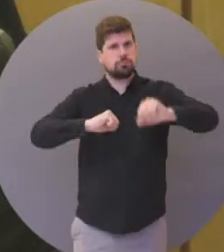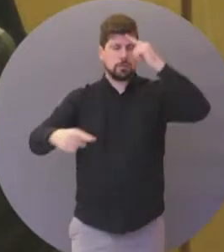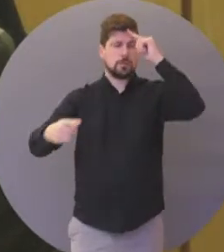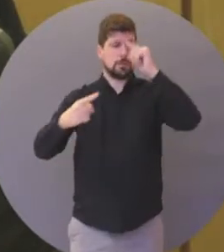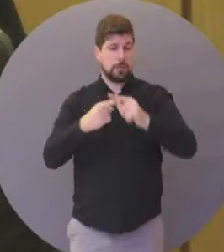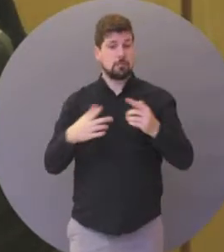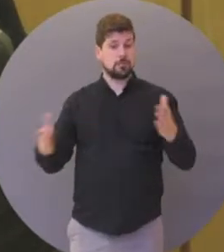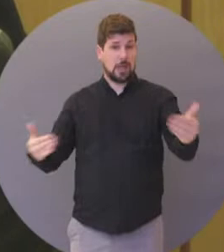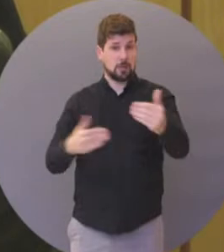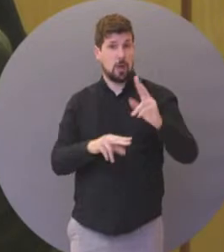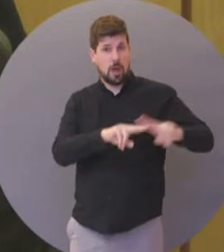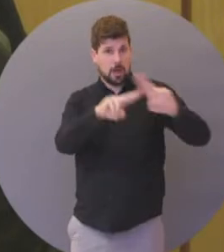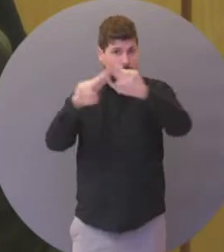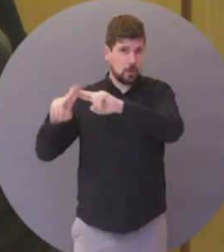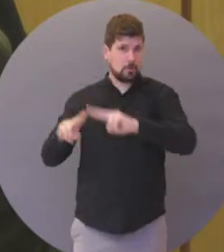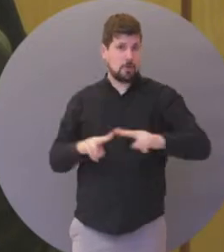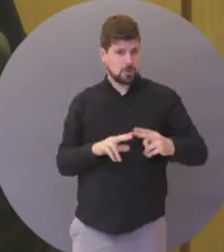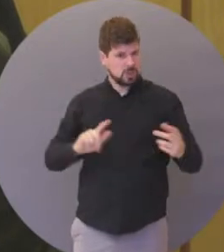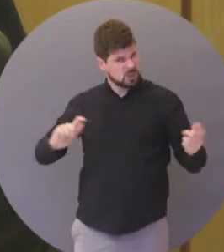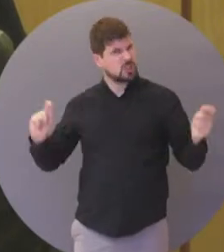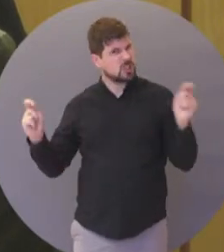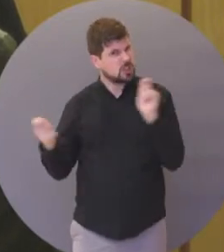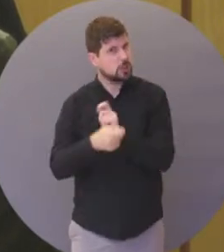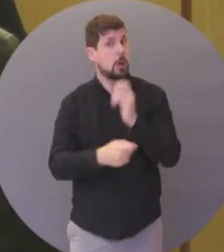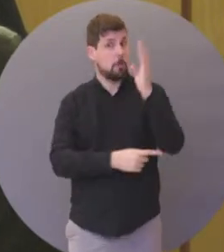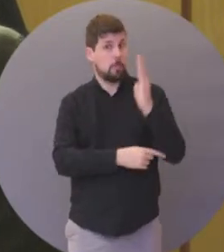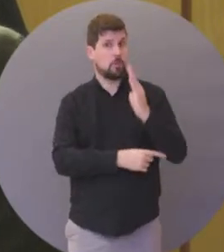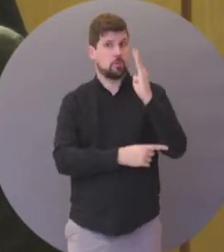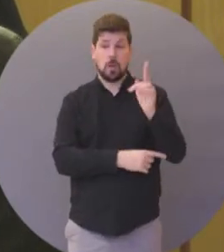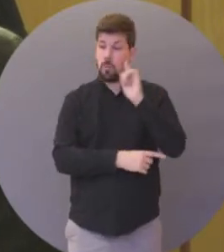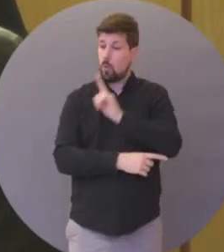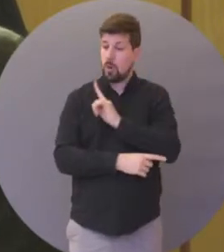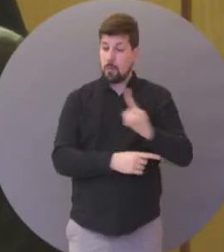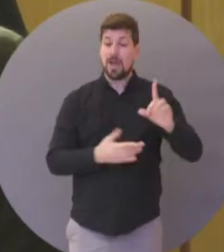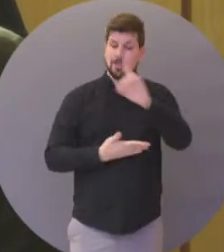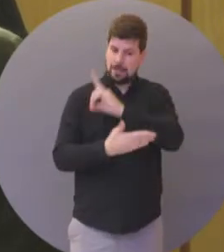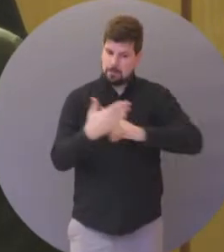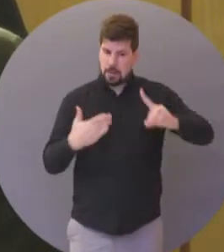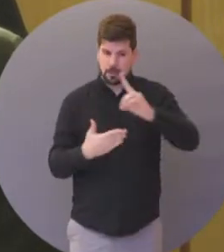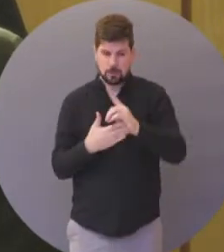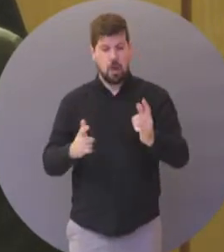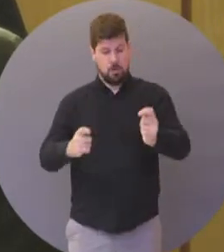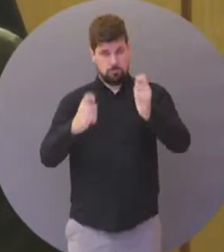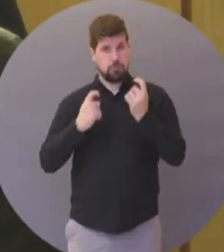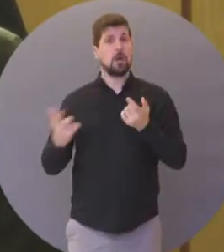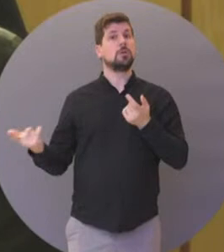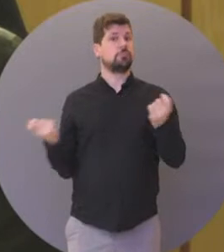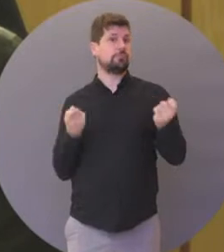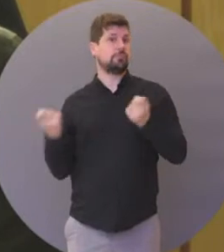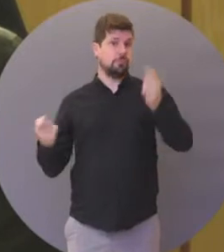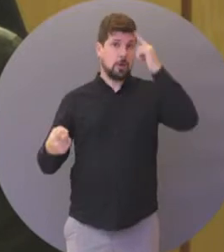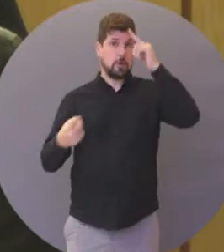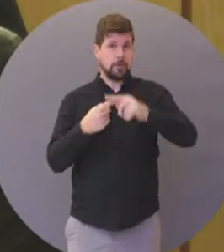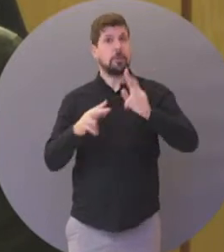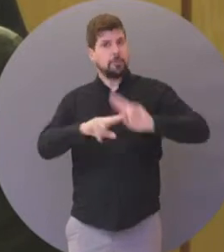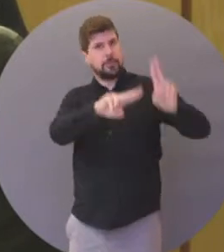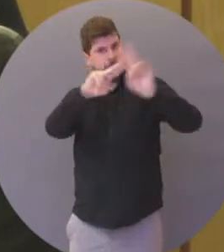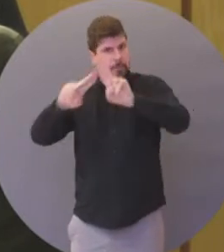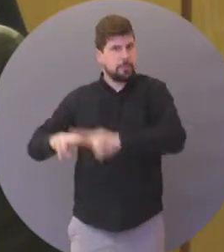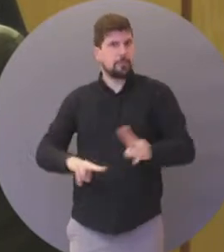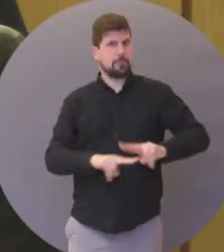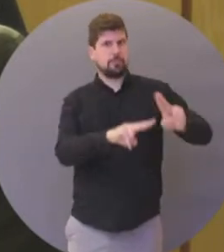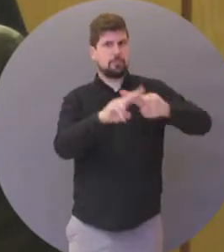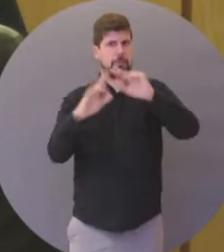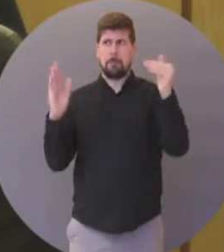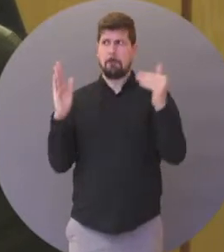qui pourrait être relayée au niveau départemental pour améliorer des milliers de logements par an